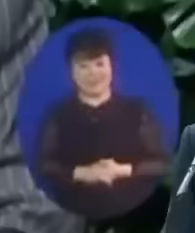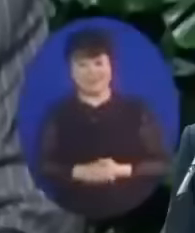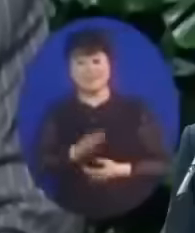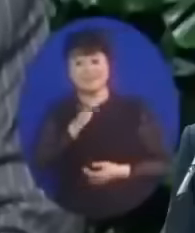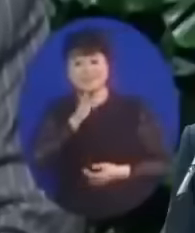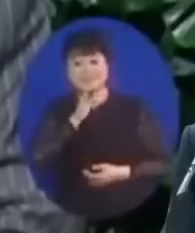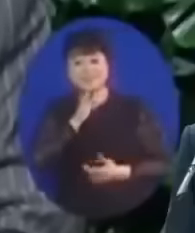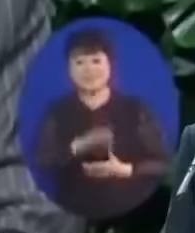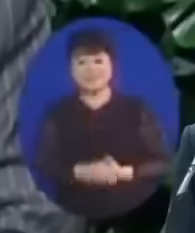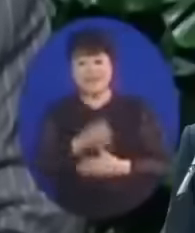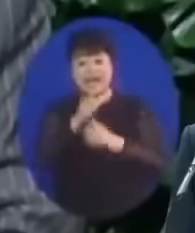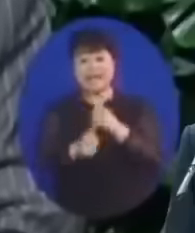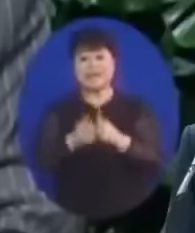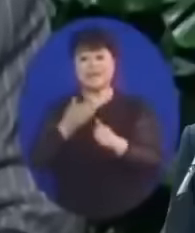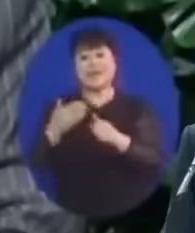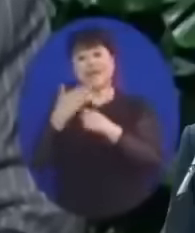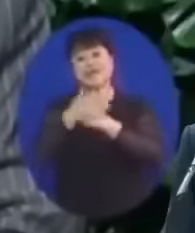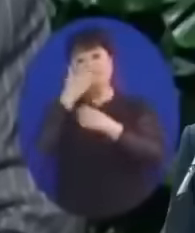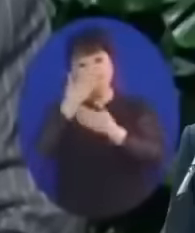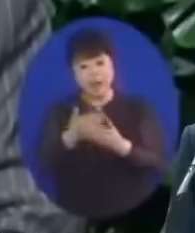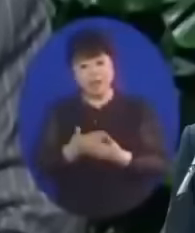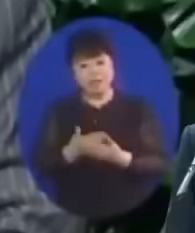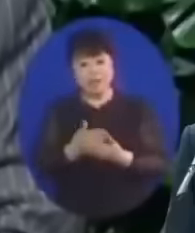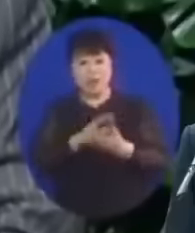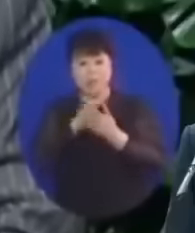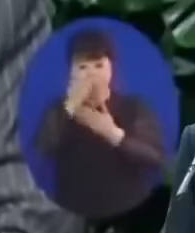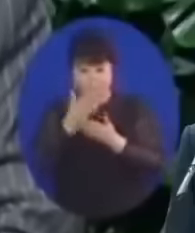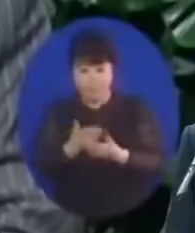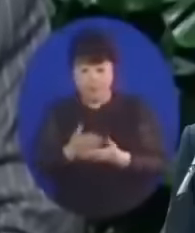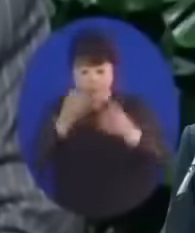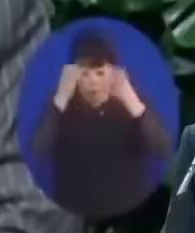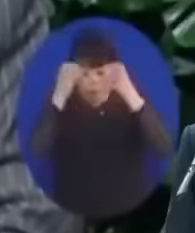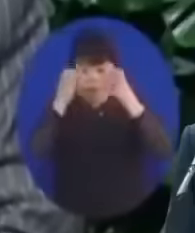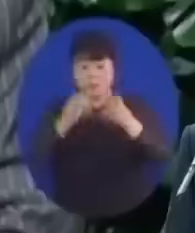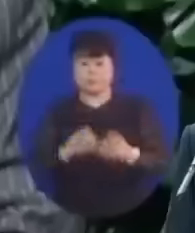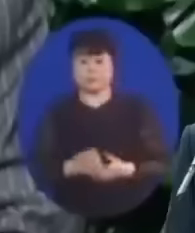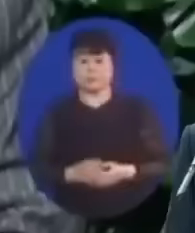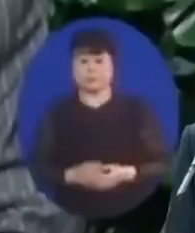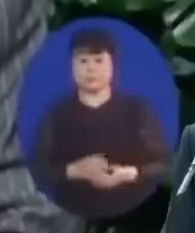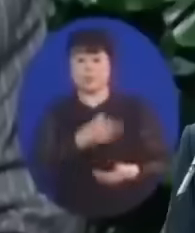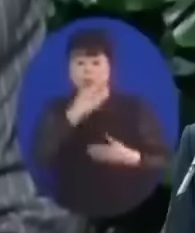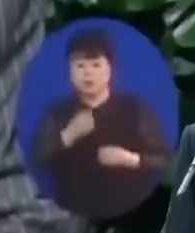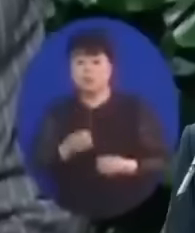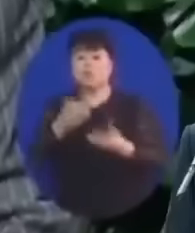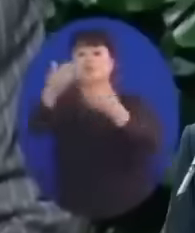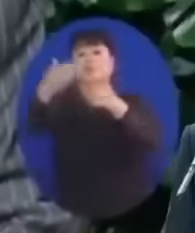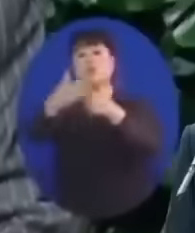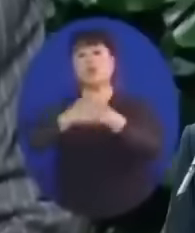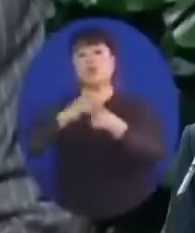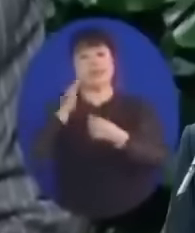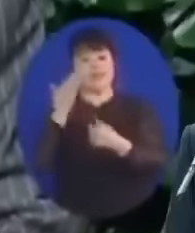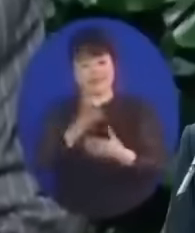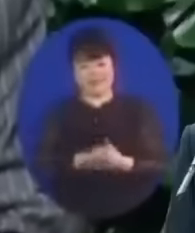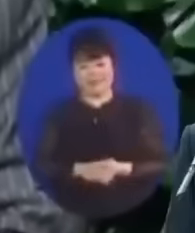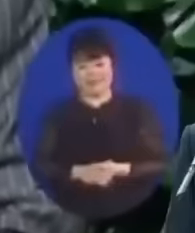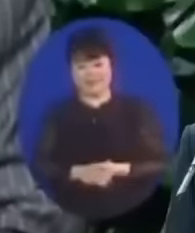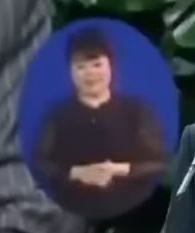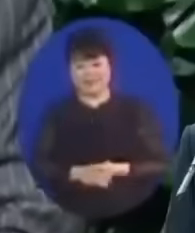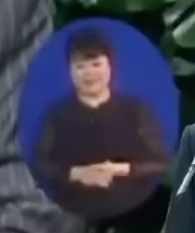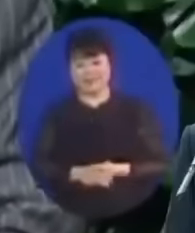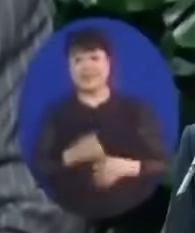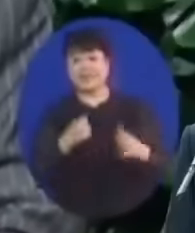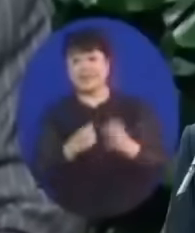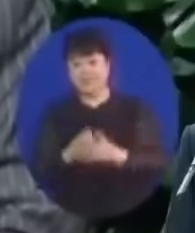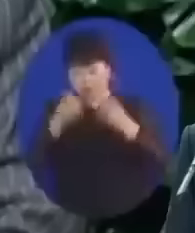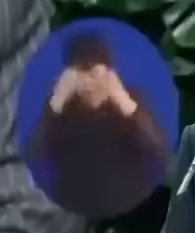성장하고 하나님께 은혜 받을 수 있는 그릇으로 변하면 고난은 우리에게 큰 축복의 도우미가 되는 것입니다.